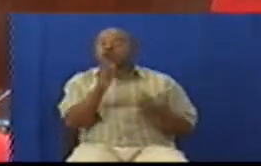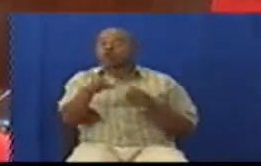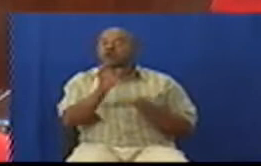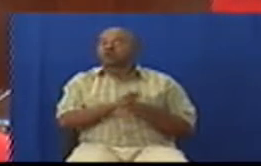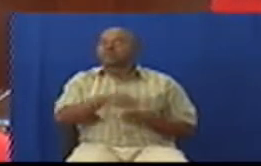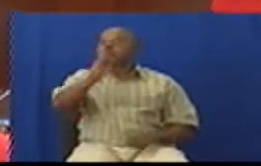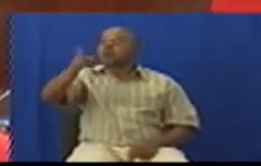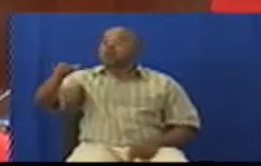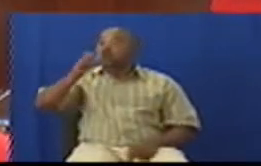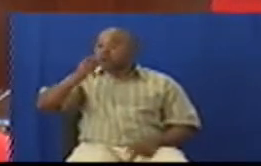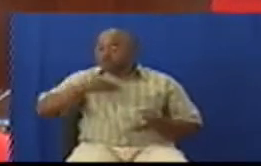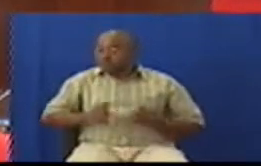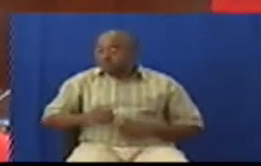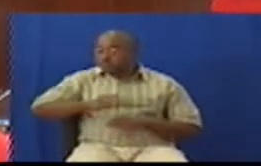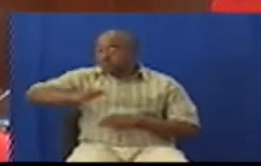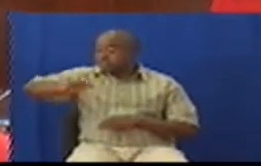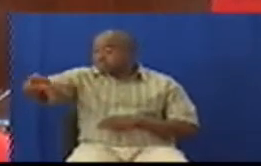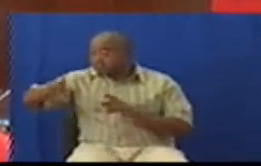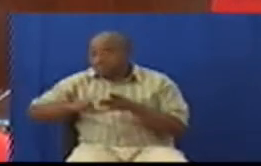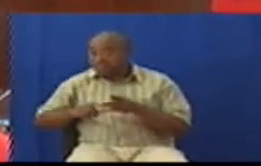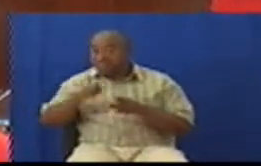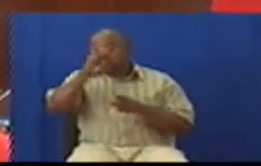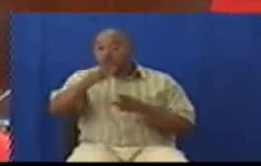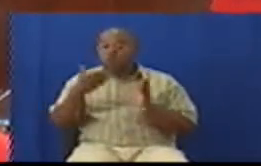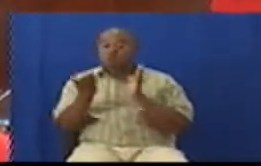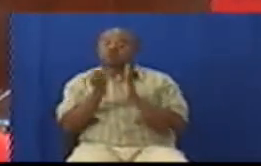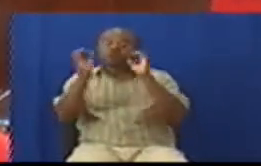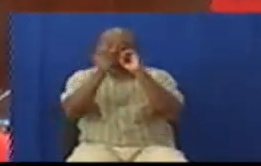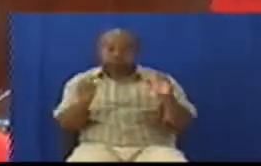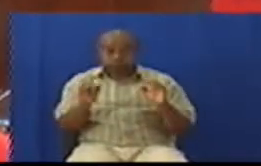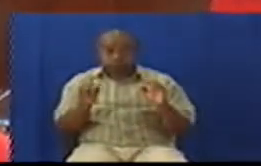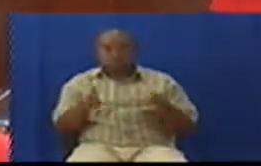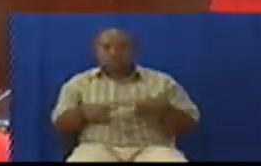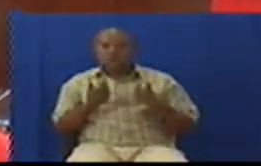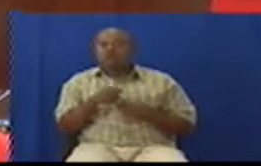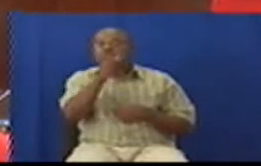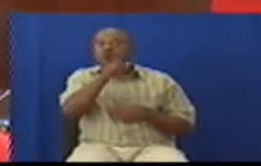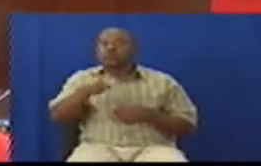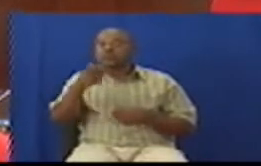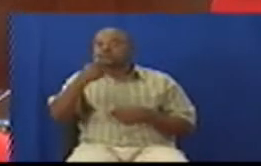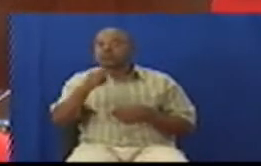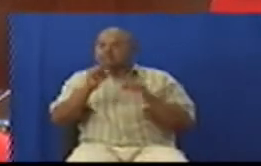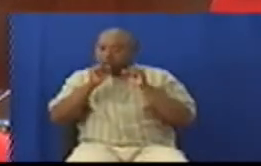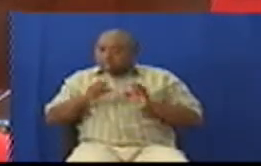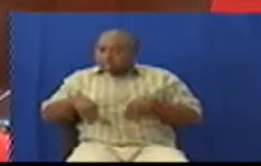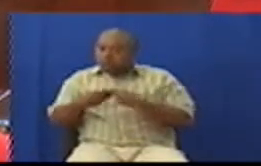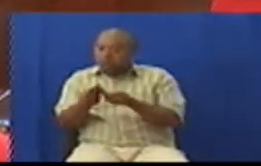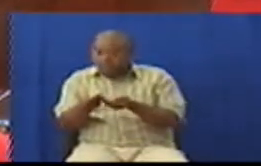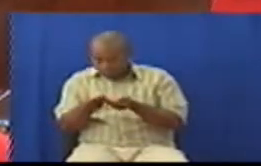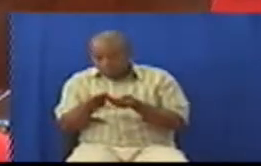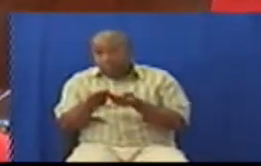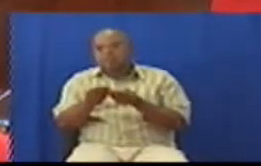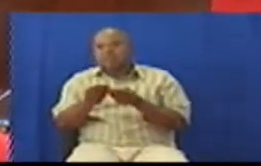watu wamezaliwa huko mashambani au machungani, hawajasoma, lakini ni Watanzania, wanatakiwa wapate hivyo laini za simu na